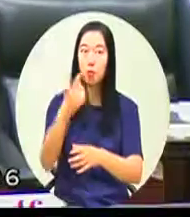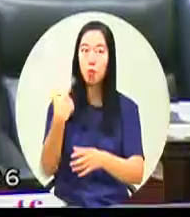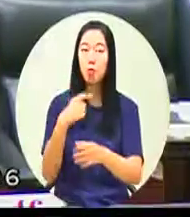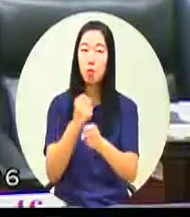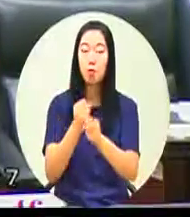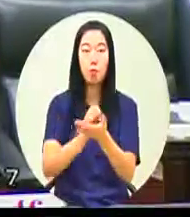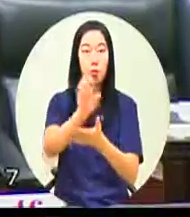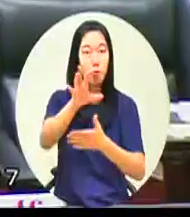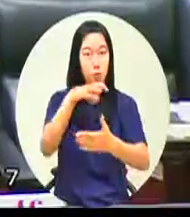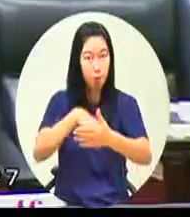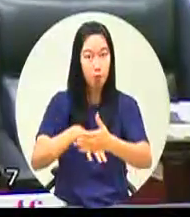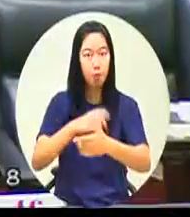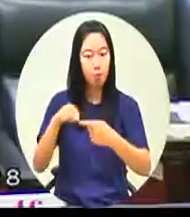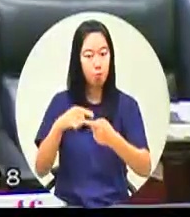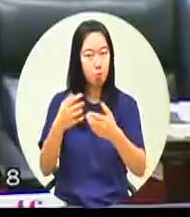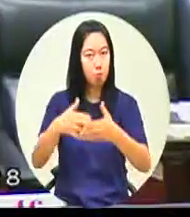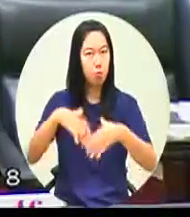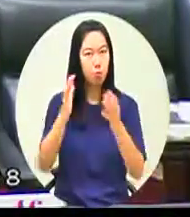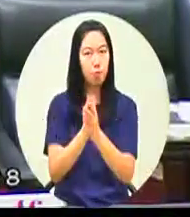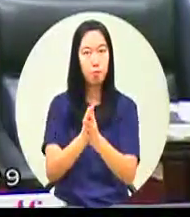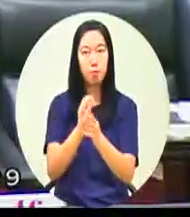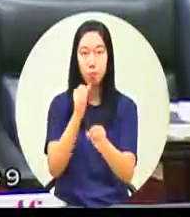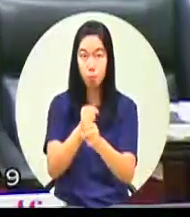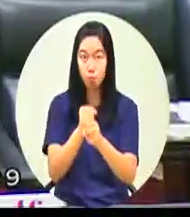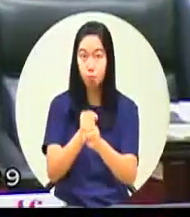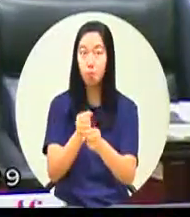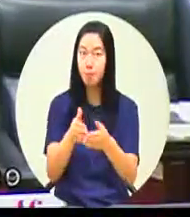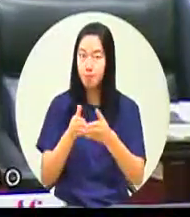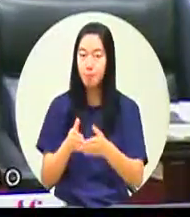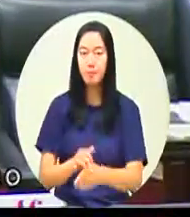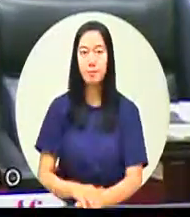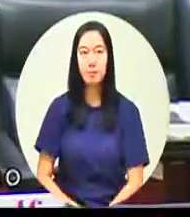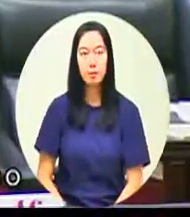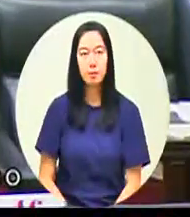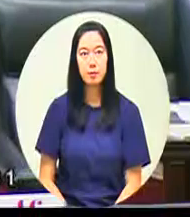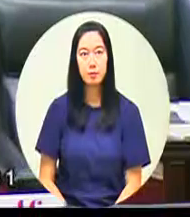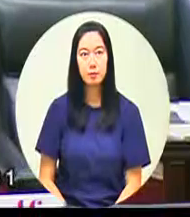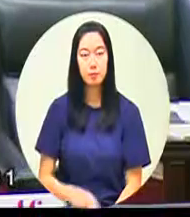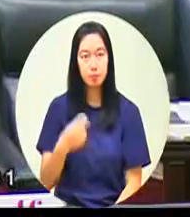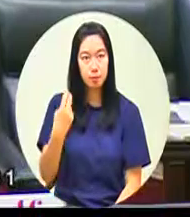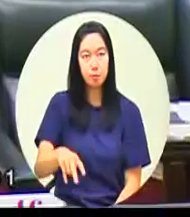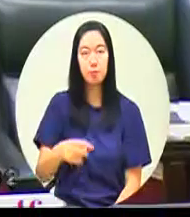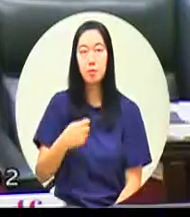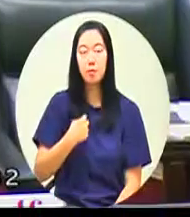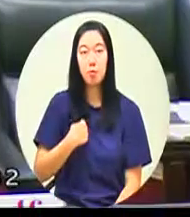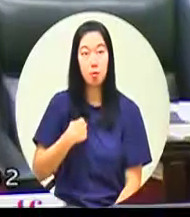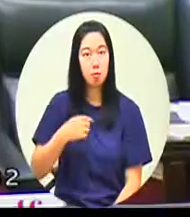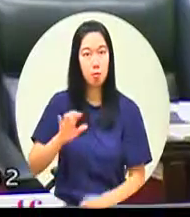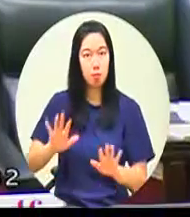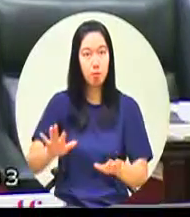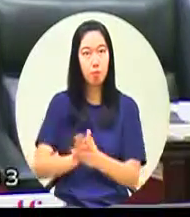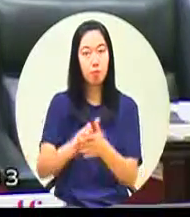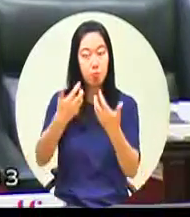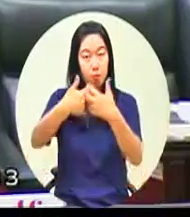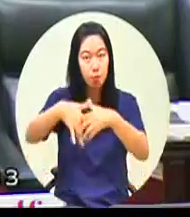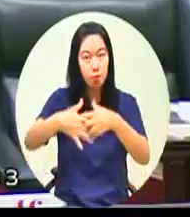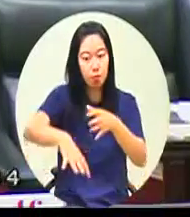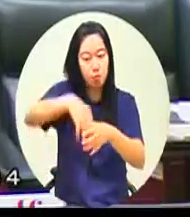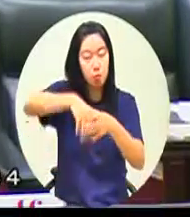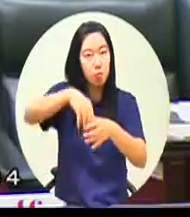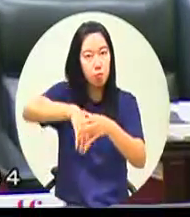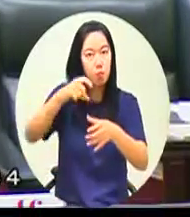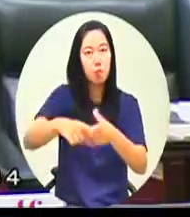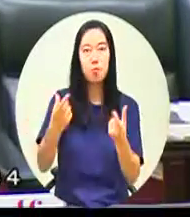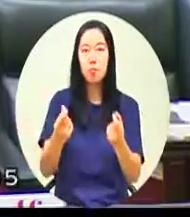底，应该就是拢要做呀，吼，啊，应该是袂走呀。啊，毋过咱石门潭遐吼，迄个抽水站嘛是要来做啊，只是